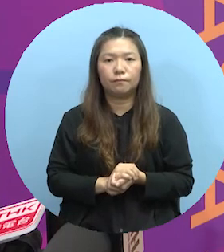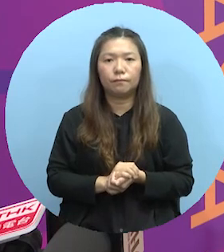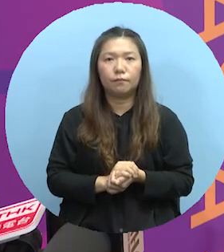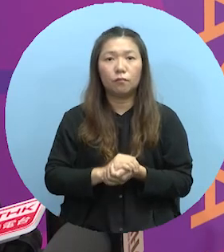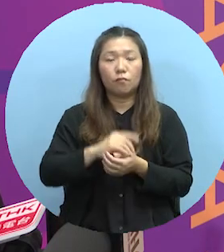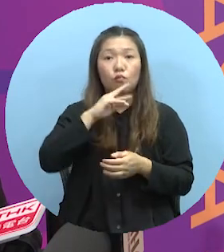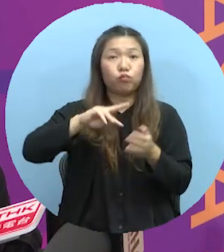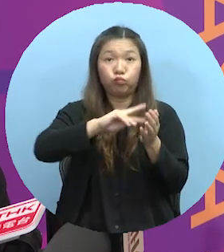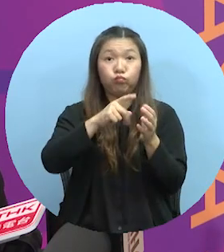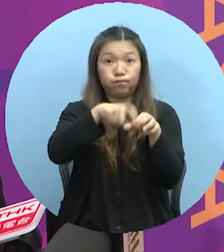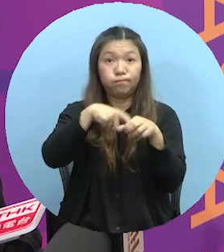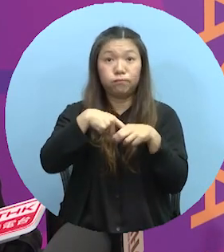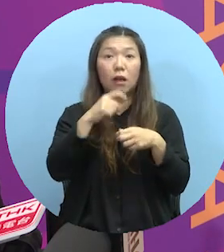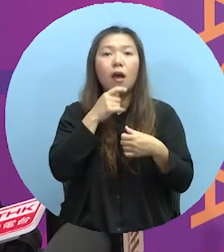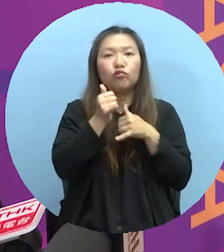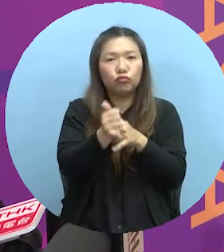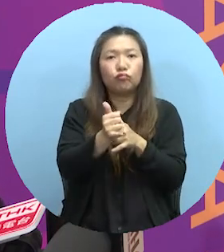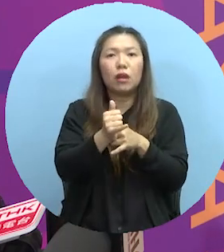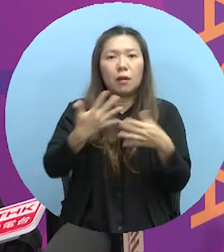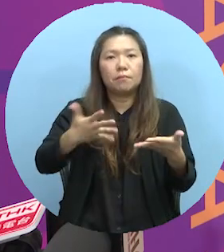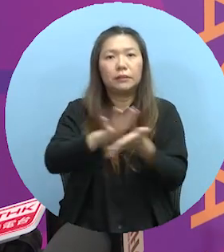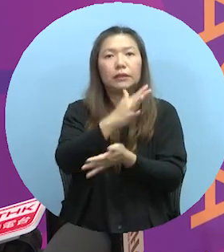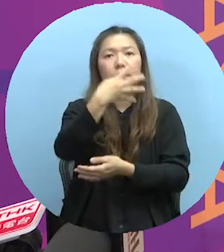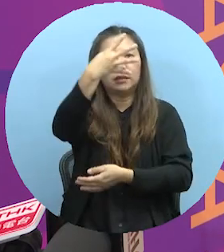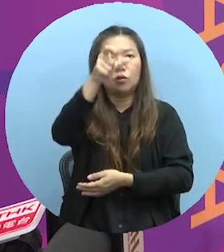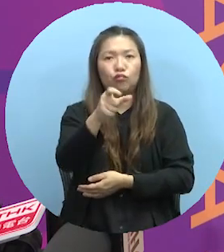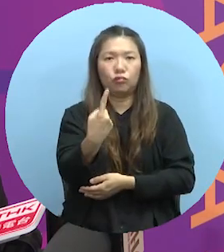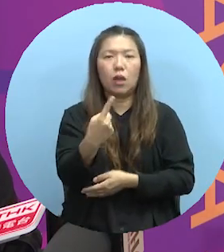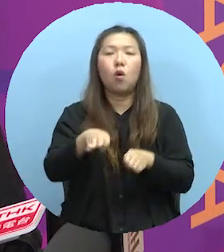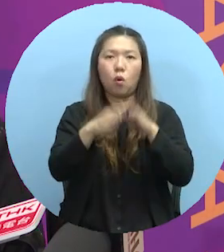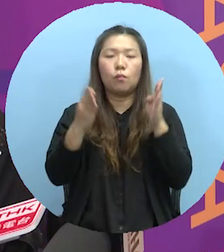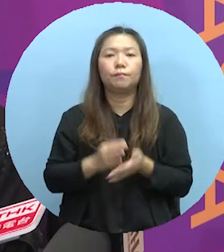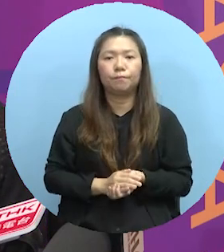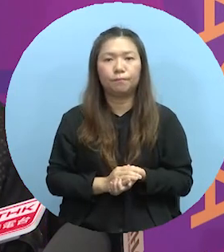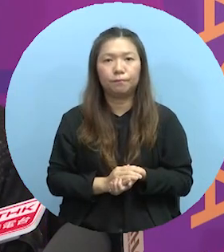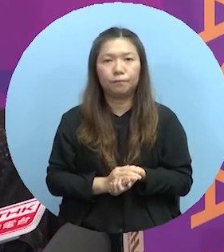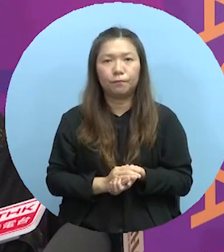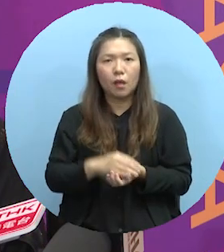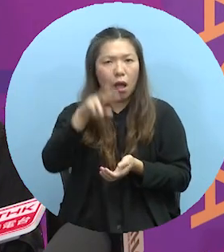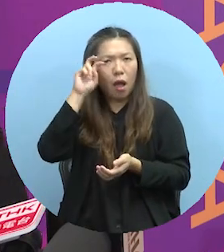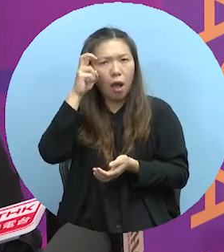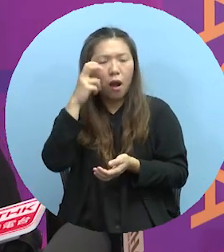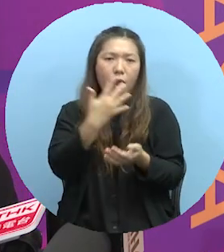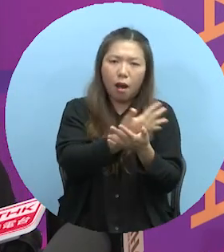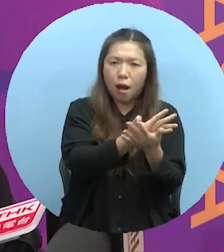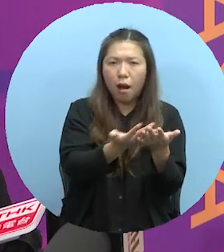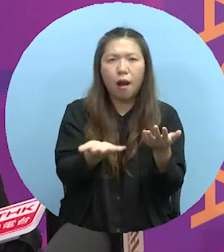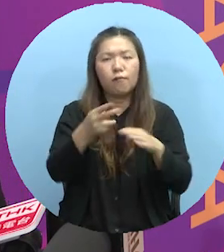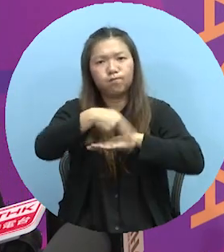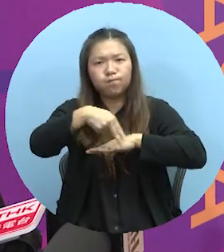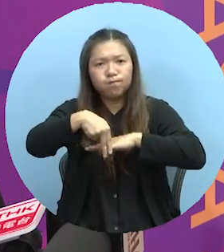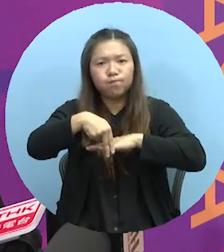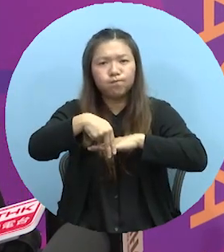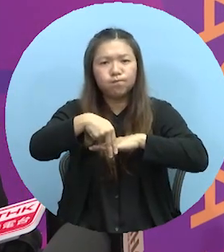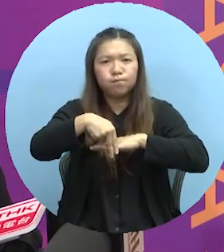薪酬調整的生效日期是追溯至到今年的4月1日。考慮以上的薪酬調整方案的時